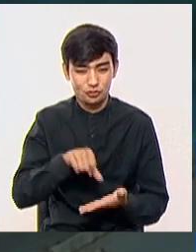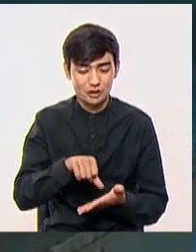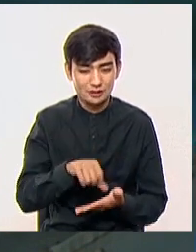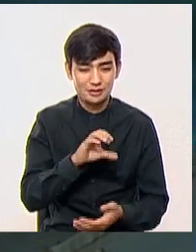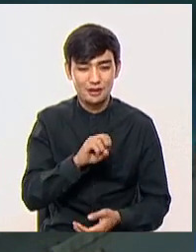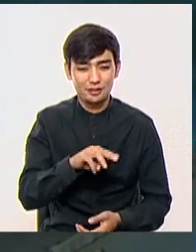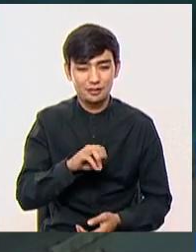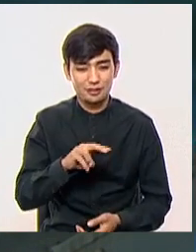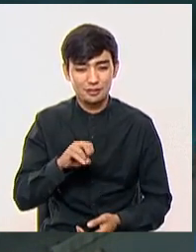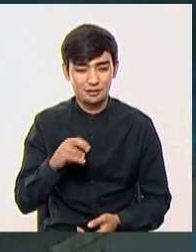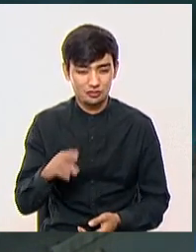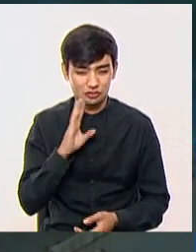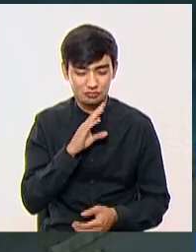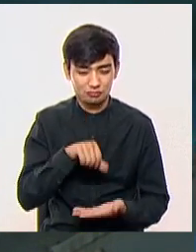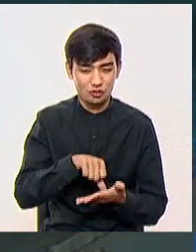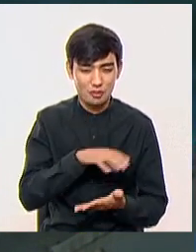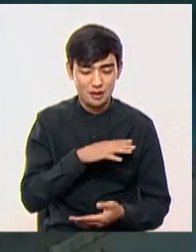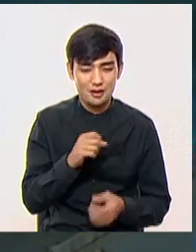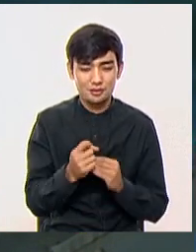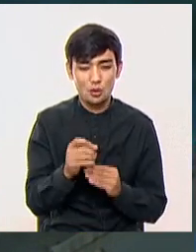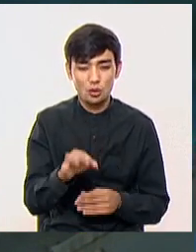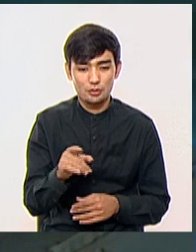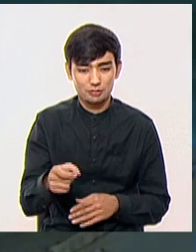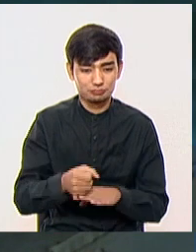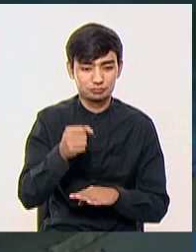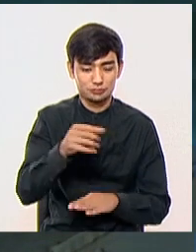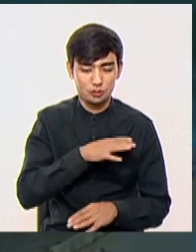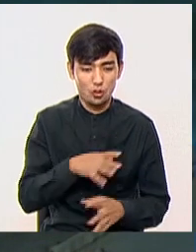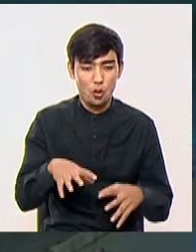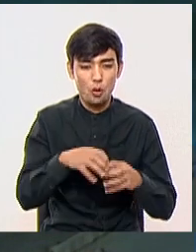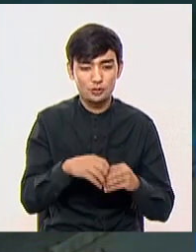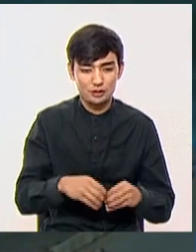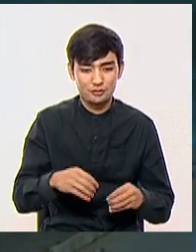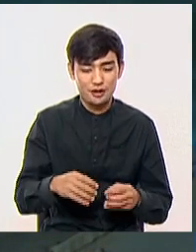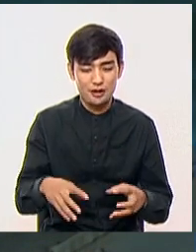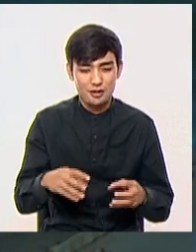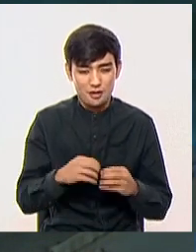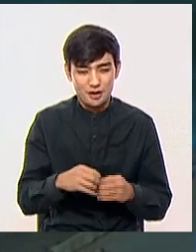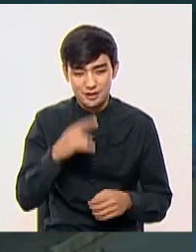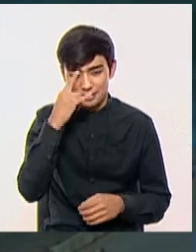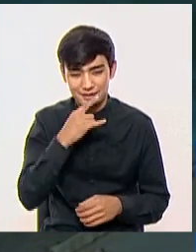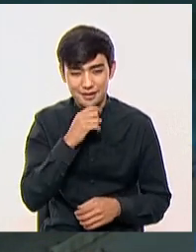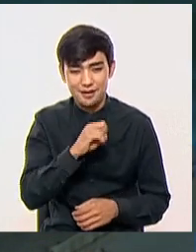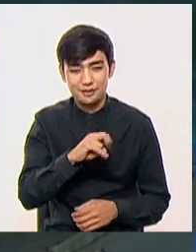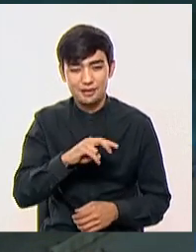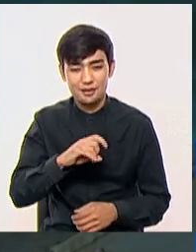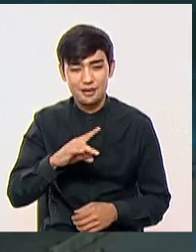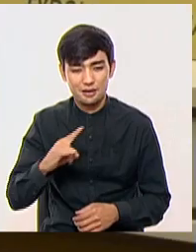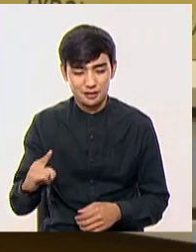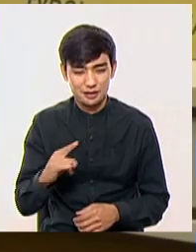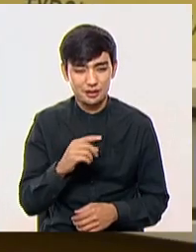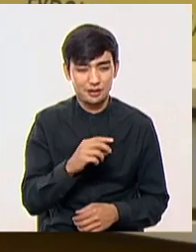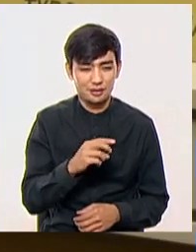выступила Салтанат Турсынбекова. 11 октября ее выдвинули от общественного объединения «Казах аналары Дестурге